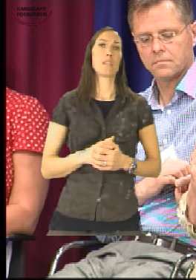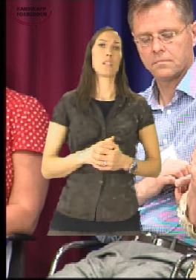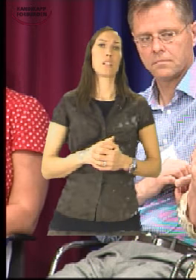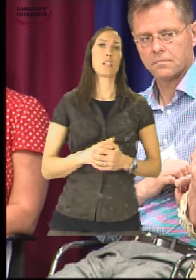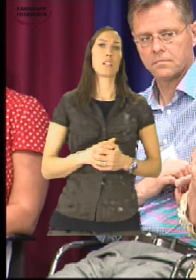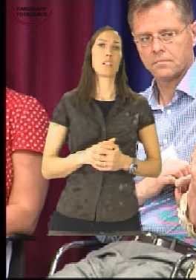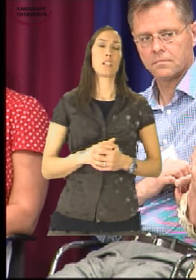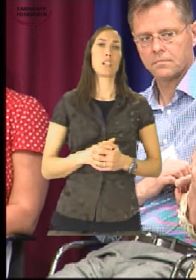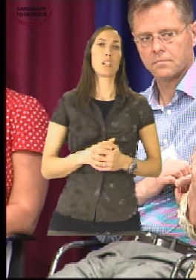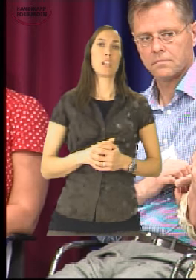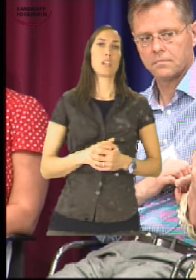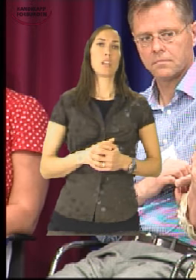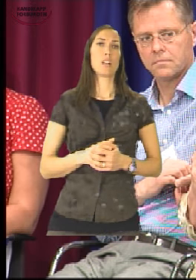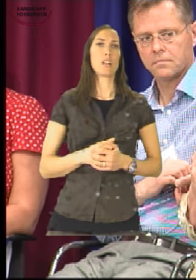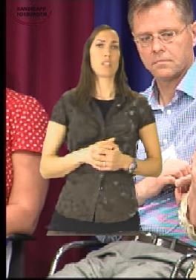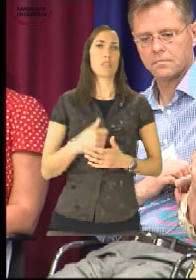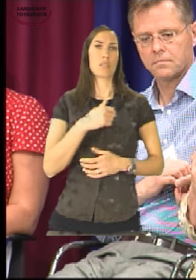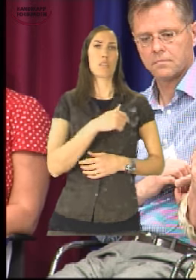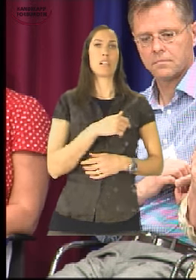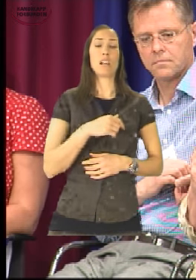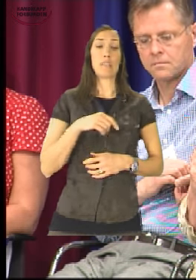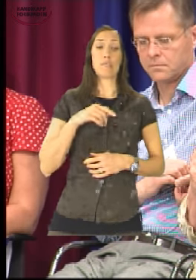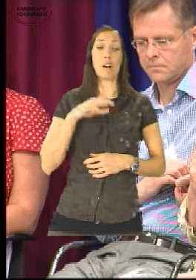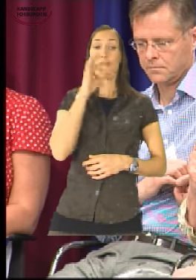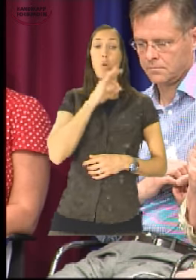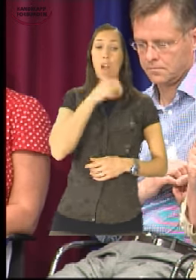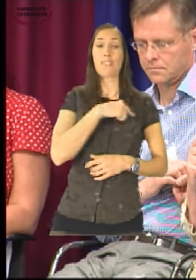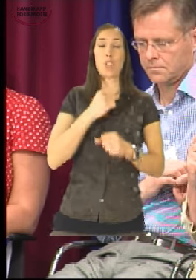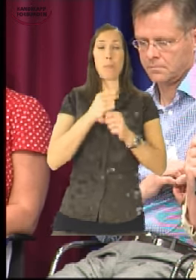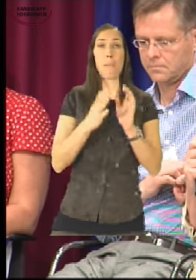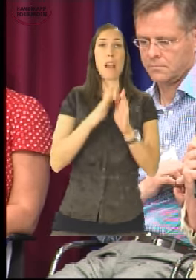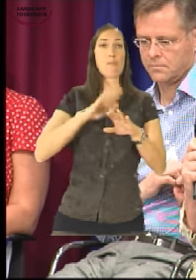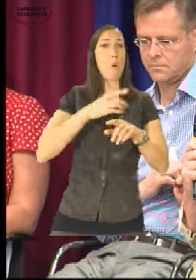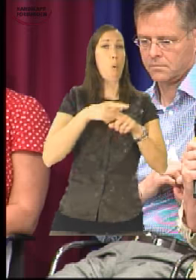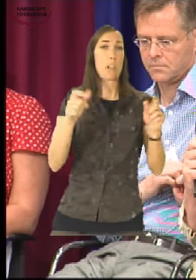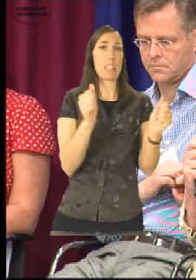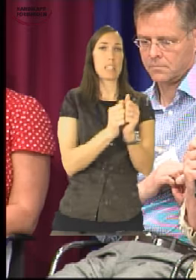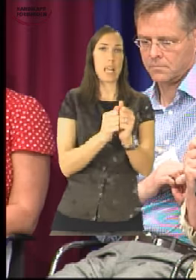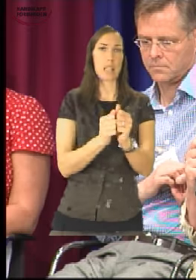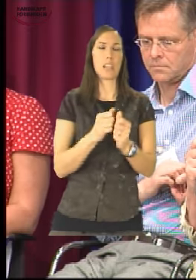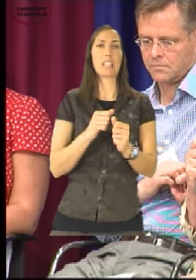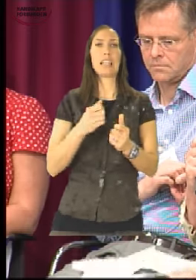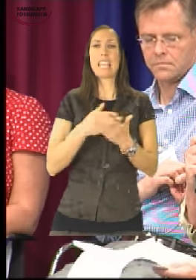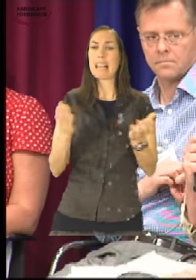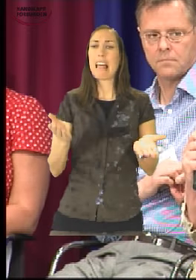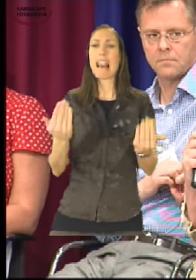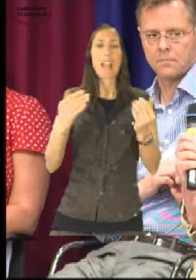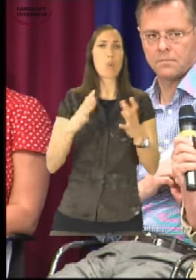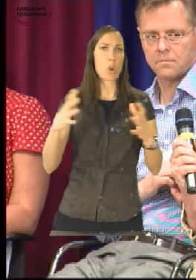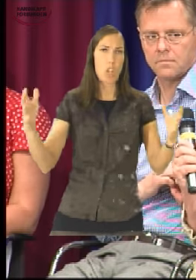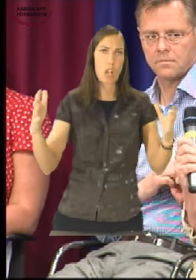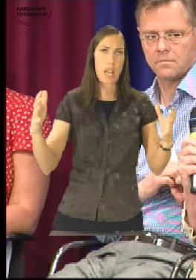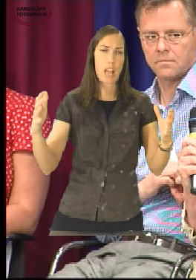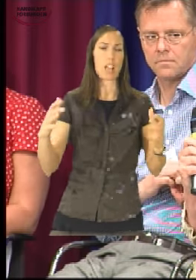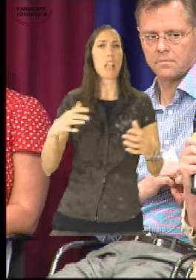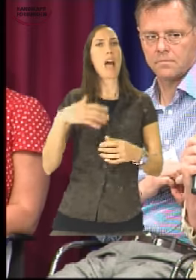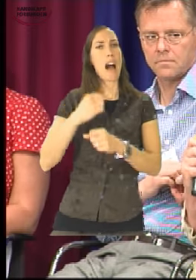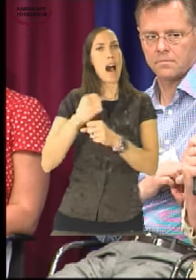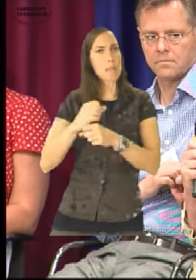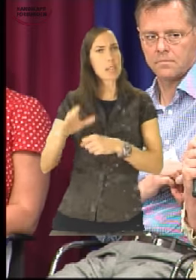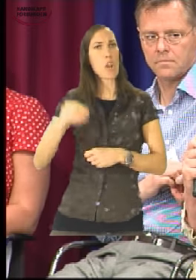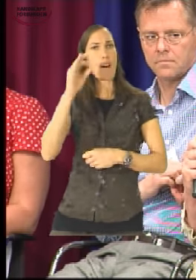den frågan arbetas på olika sätt. Men det är inte lätt att utöka. Utan det är arbetsmiljöfrågor.